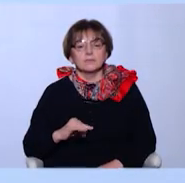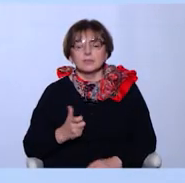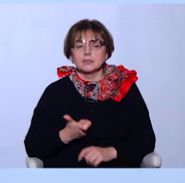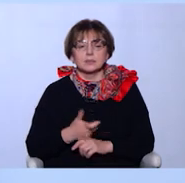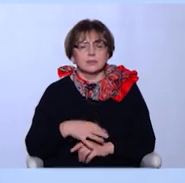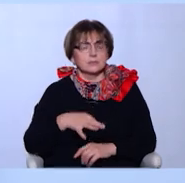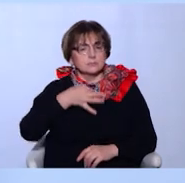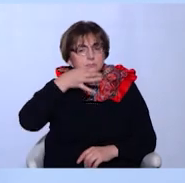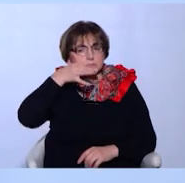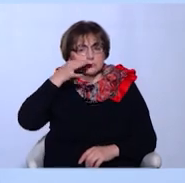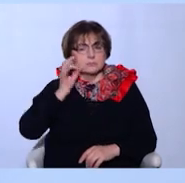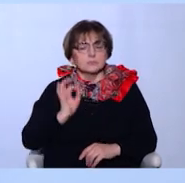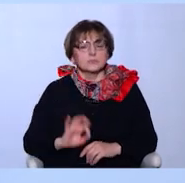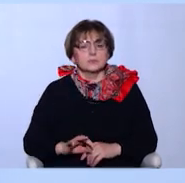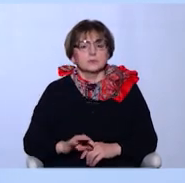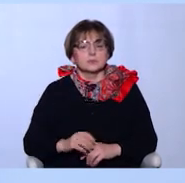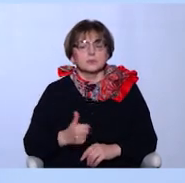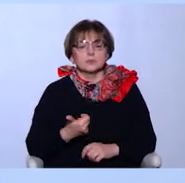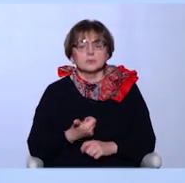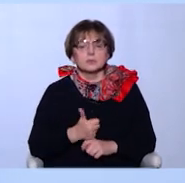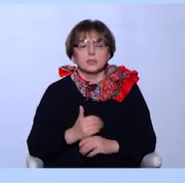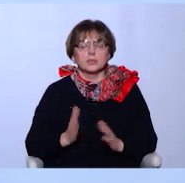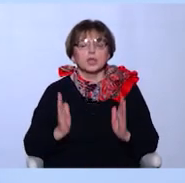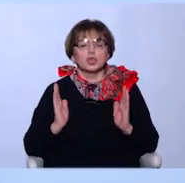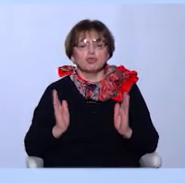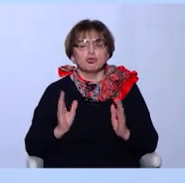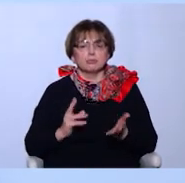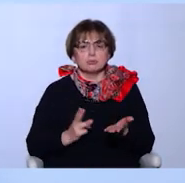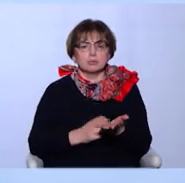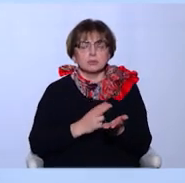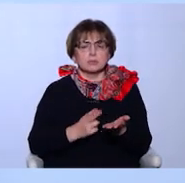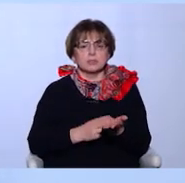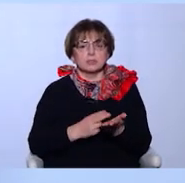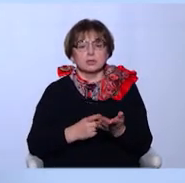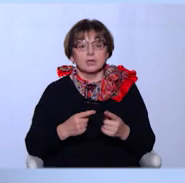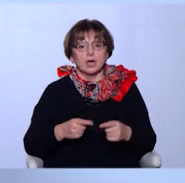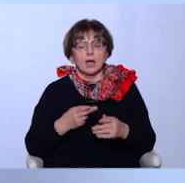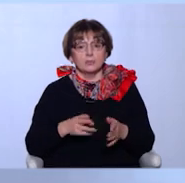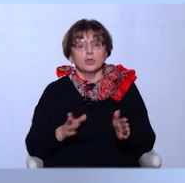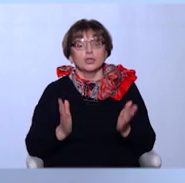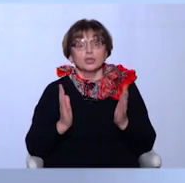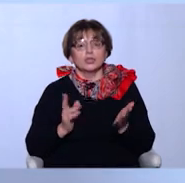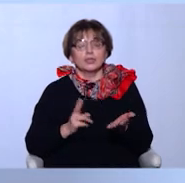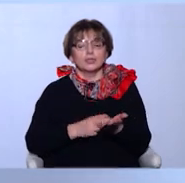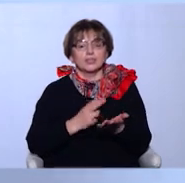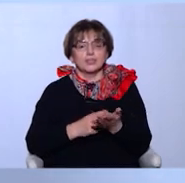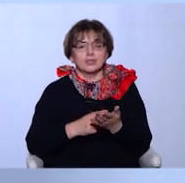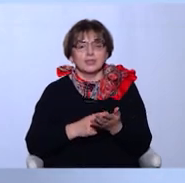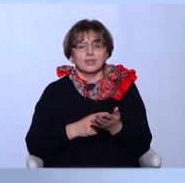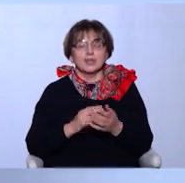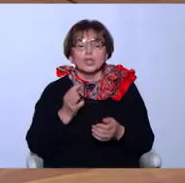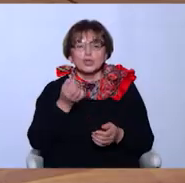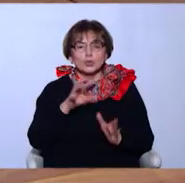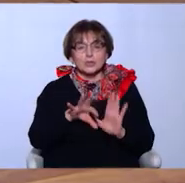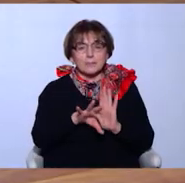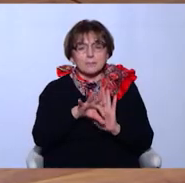უნიკალური, შეიძლება ითქვას, საკმაოდ დიდი წიგნი და ჩვენ ამ დიდი წიგნიდან შედარებით